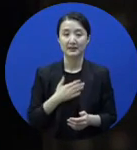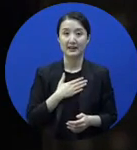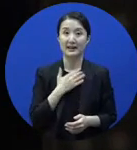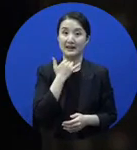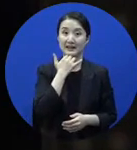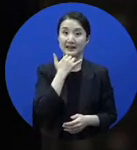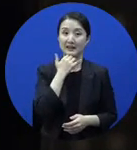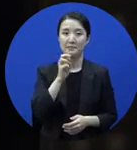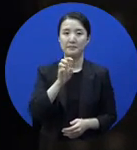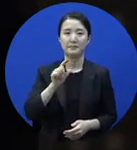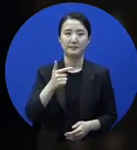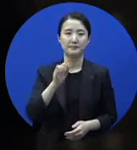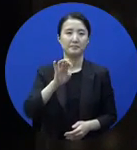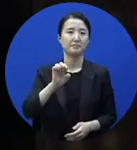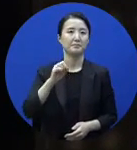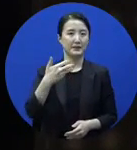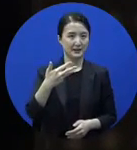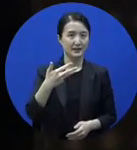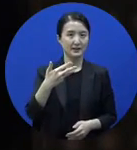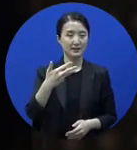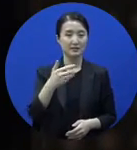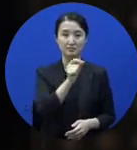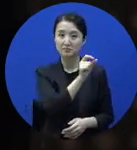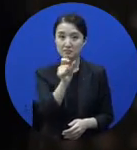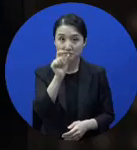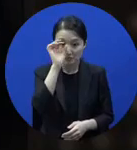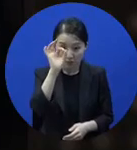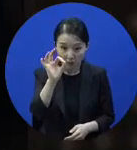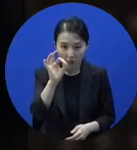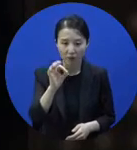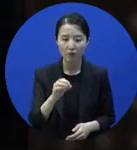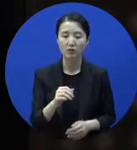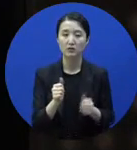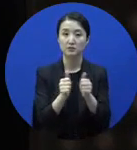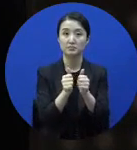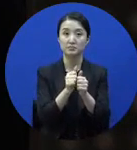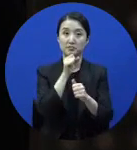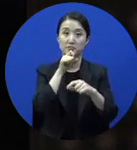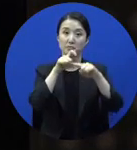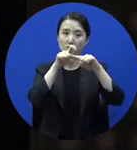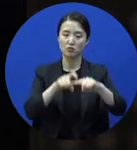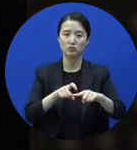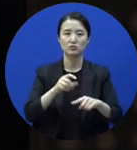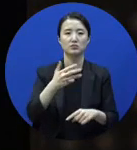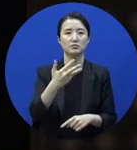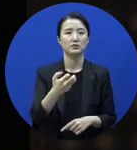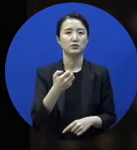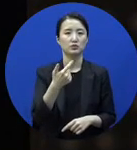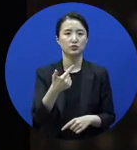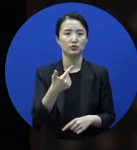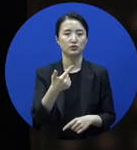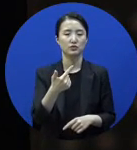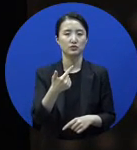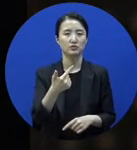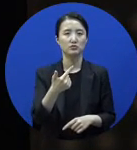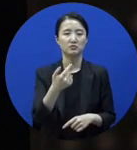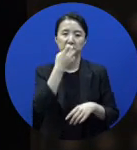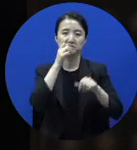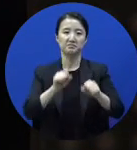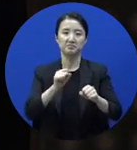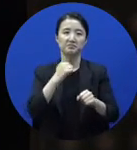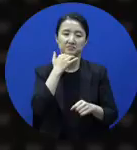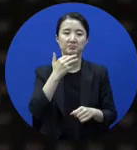평균 86세까지 살수 있대요. 그리고 결국 저 같은 경우는 지금부터 한 38세를 살아갈 수 있다